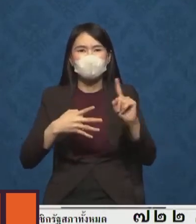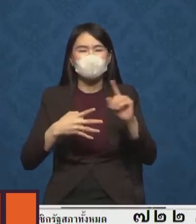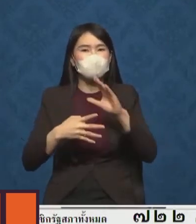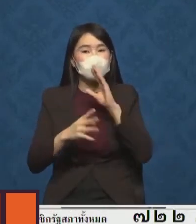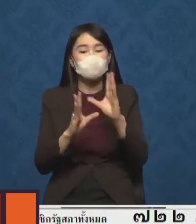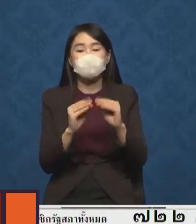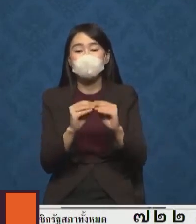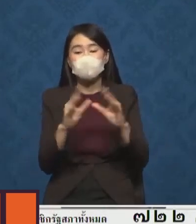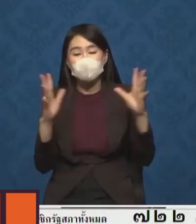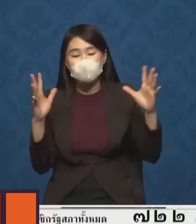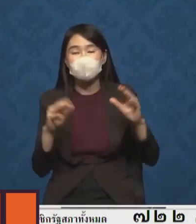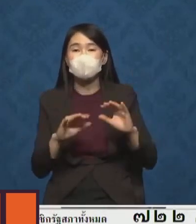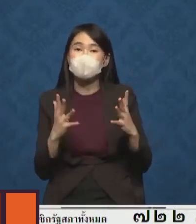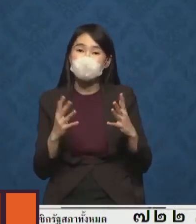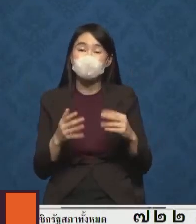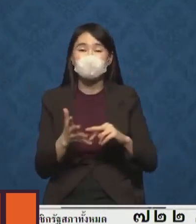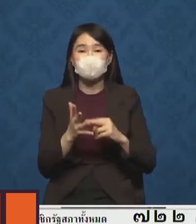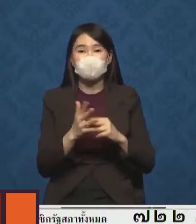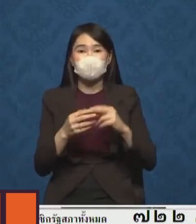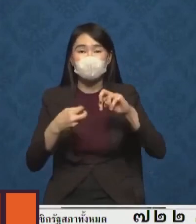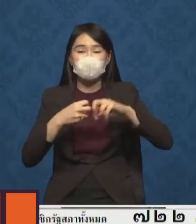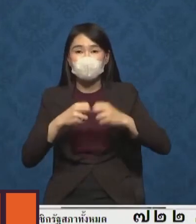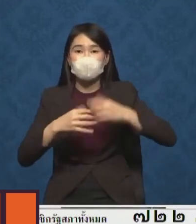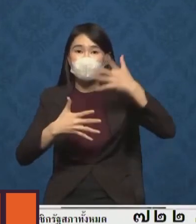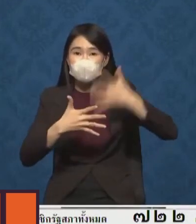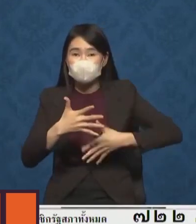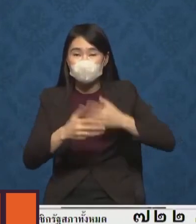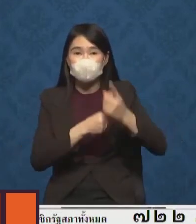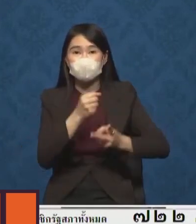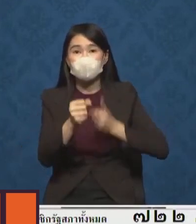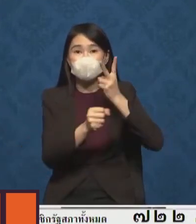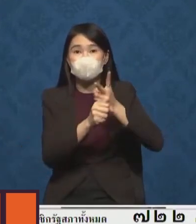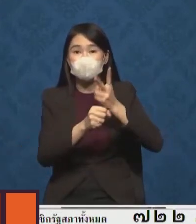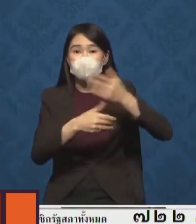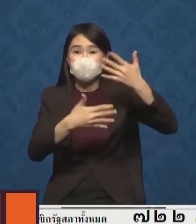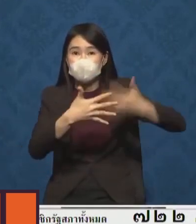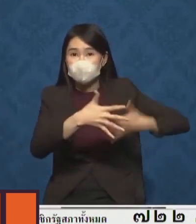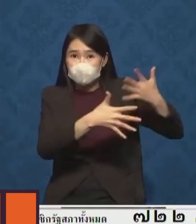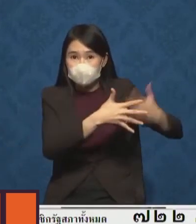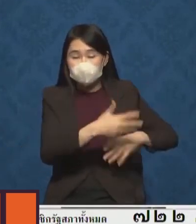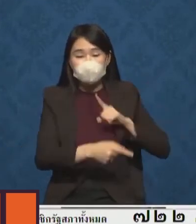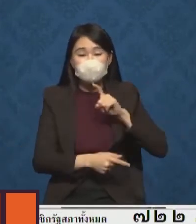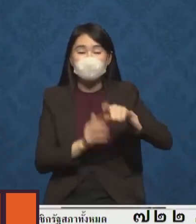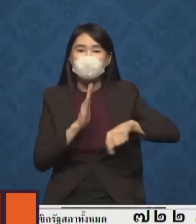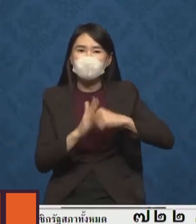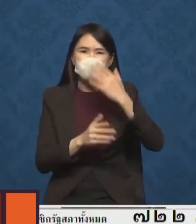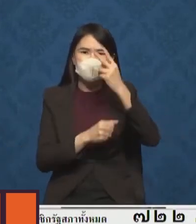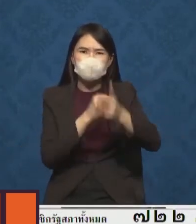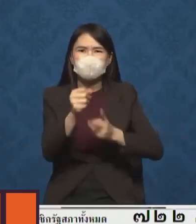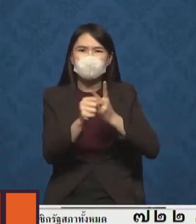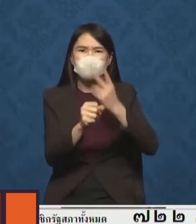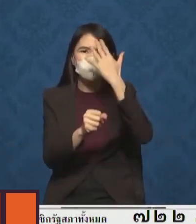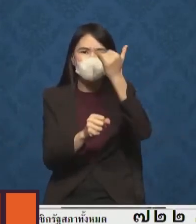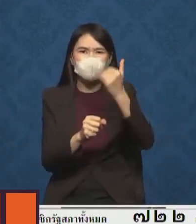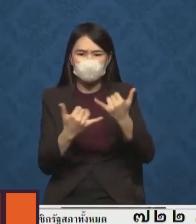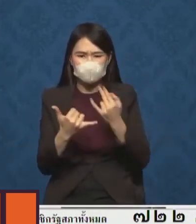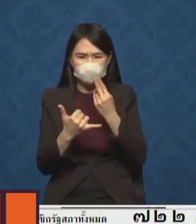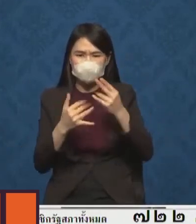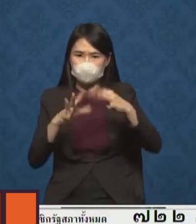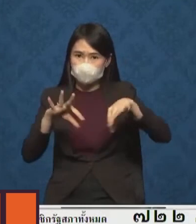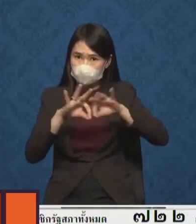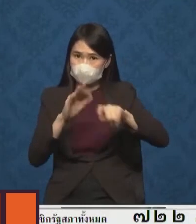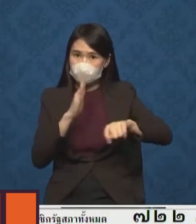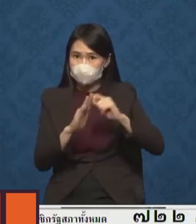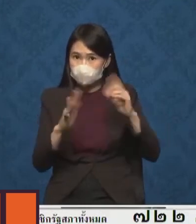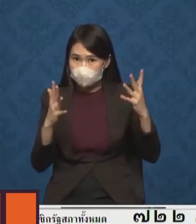ปชุมใหญ่พักการมืองติดต่อกัน 2 ปีถามวาทำไมต้ 2 ปีก็ต้องโดยใร สงควรด้นะคร